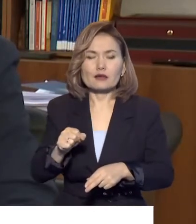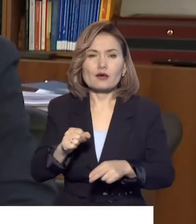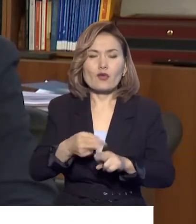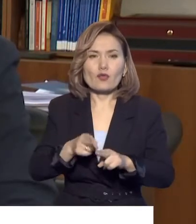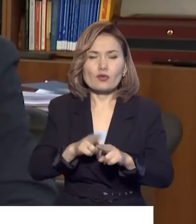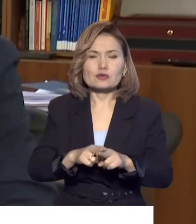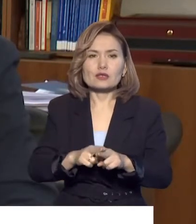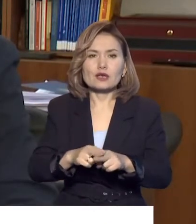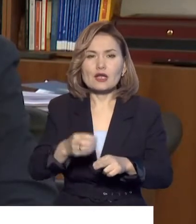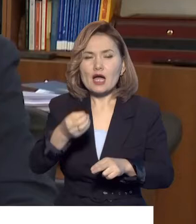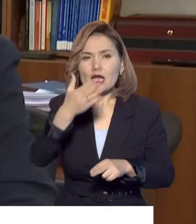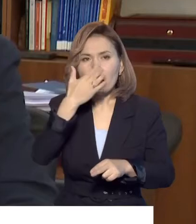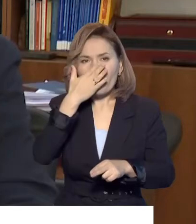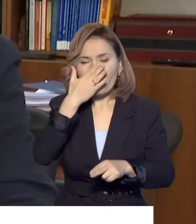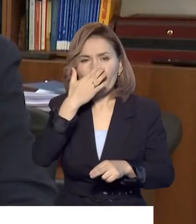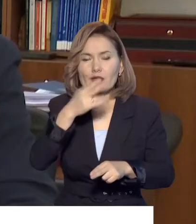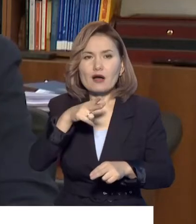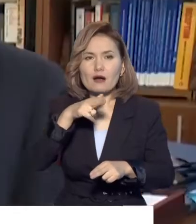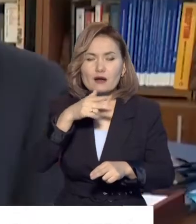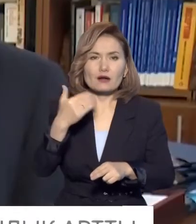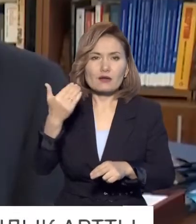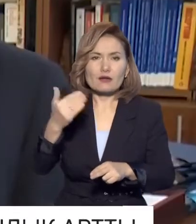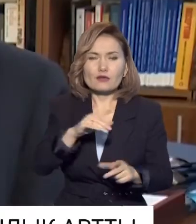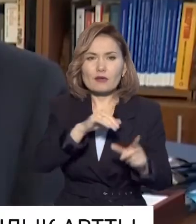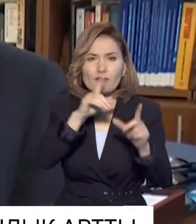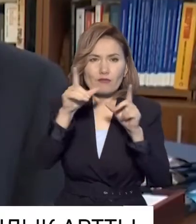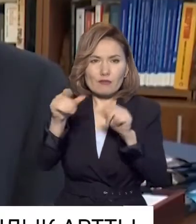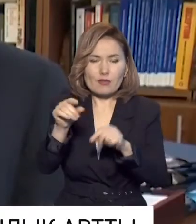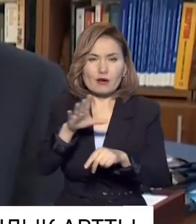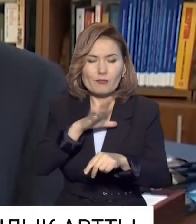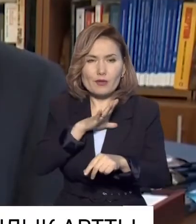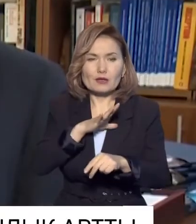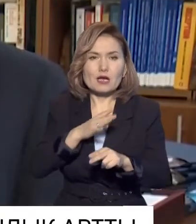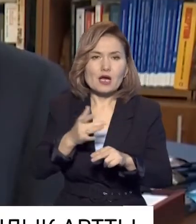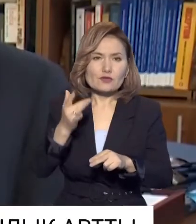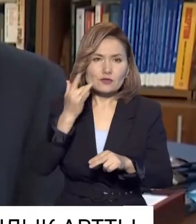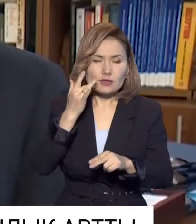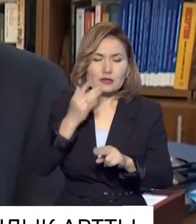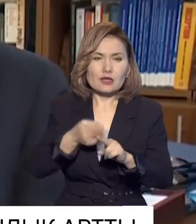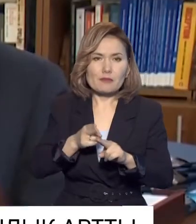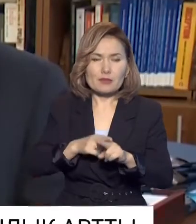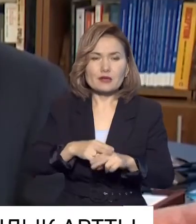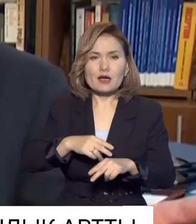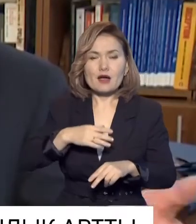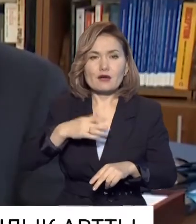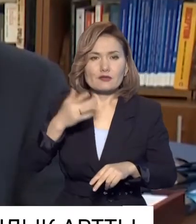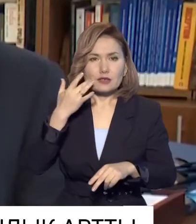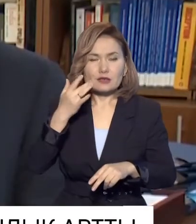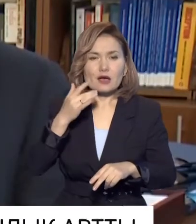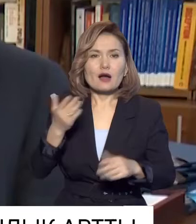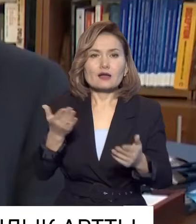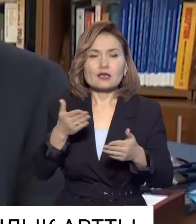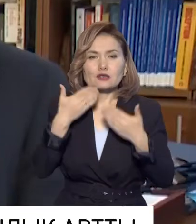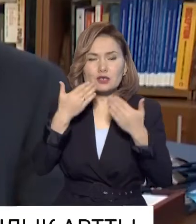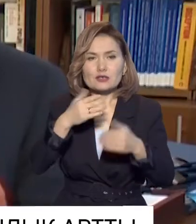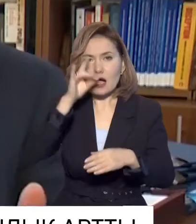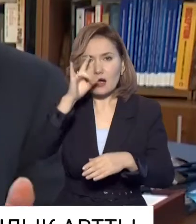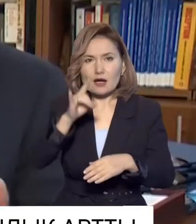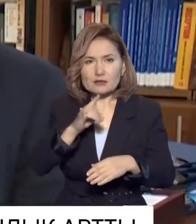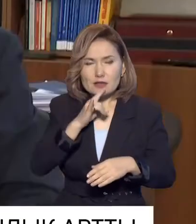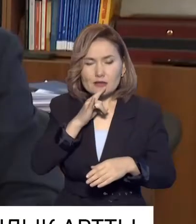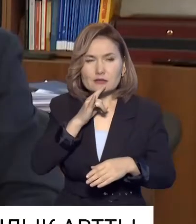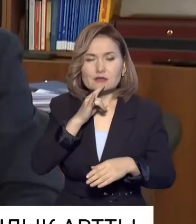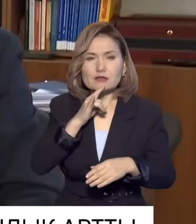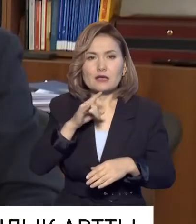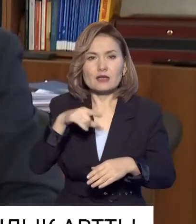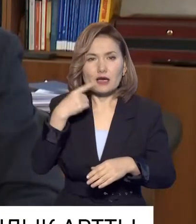Хельсинки, Токиода. Қандалы қай жақтан десе сұраса, мен айтамын, Қазақстаннан. А, Назарбаев